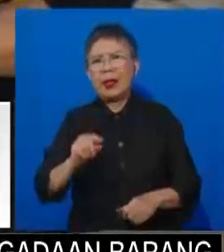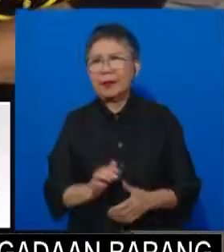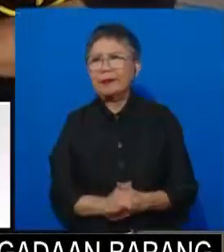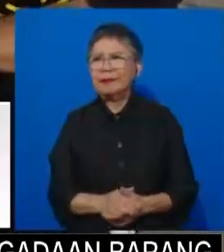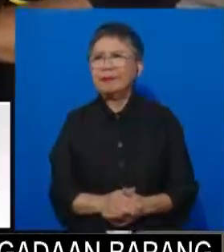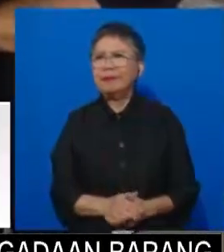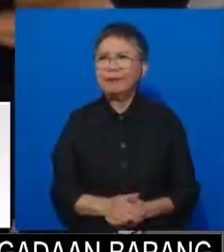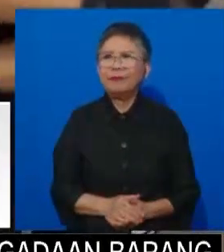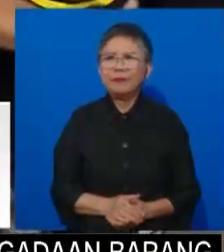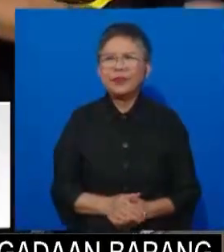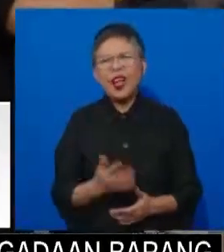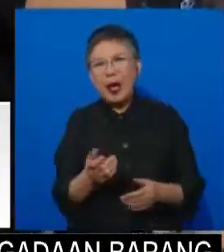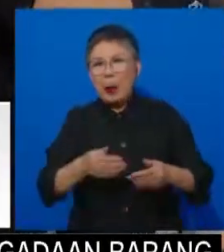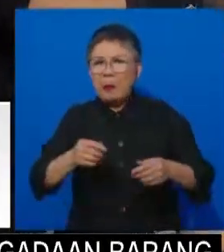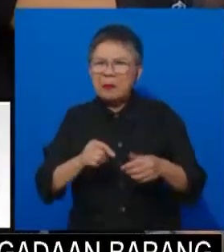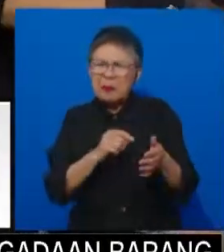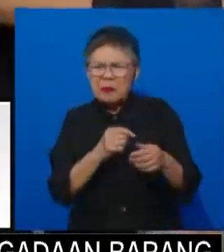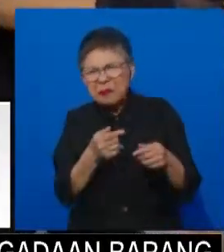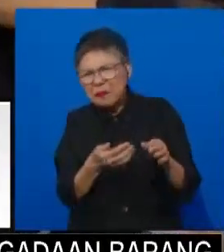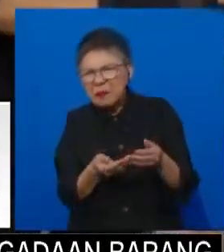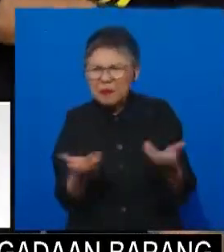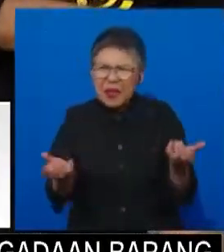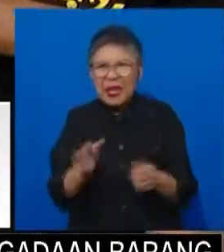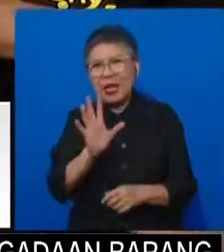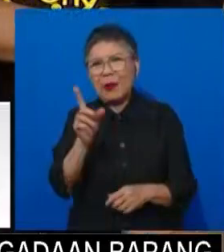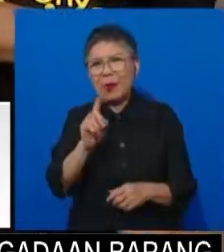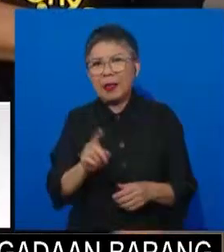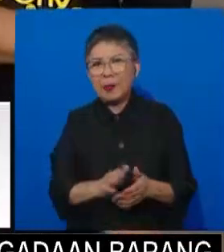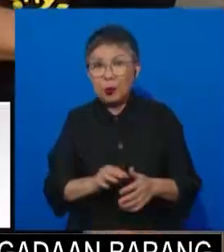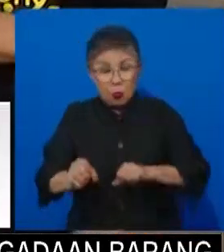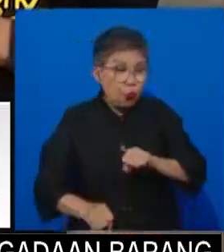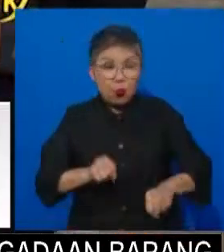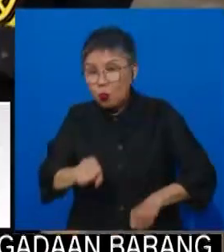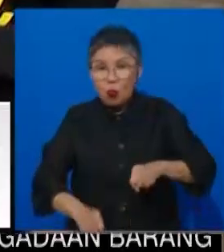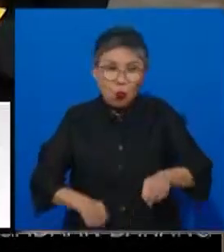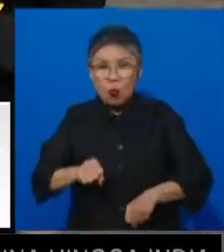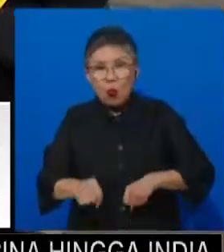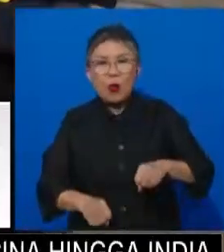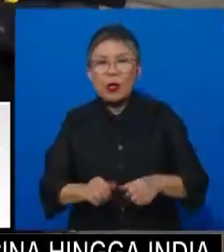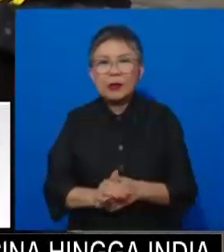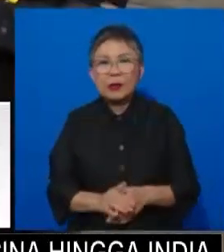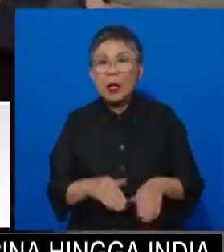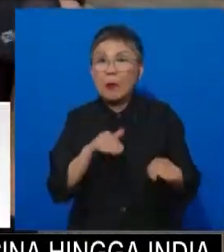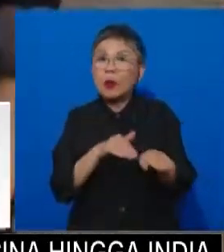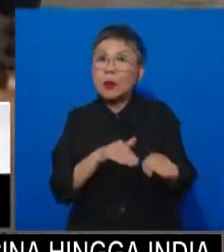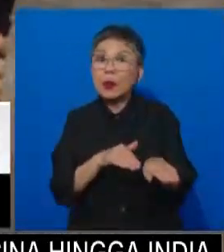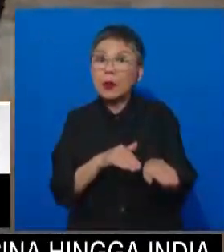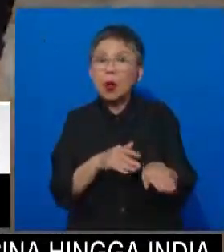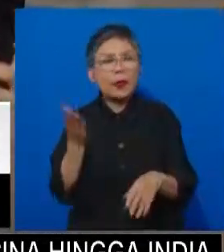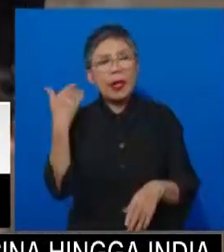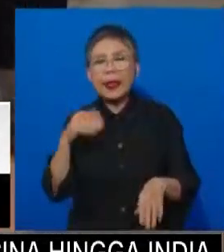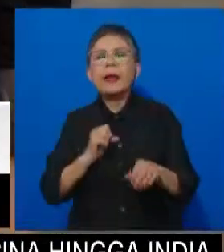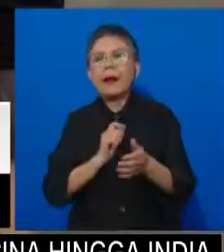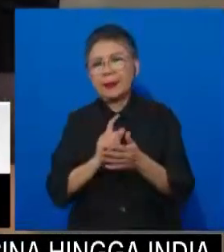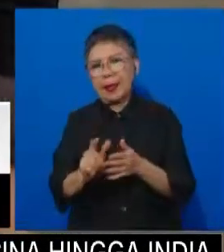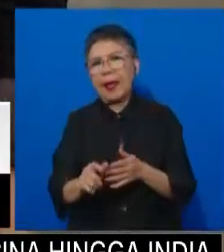35. Iya. Berarti jeda 10 sampai 15 menit ya? Kurang lebih berarti. Ya. Itu full goes ya? Full goes. Kondisi macet atau tidak? Tadi relatif lancar